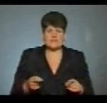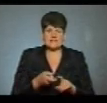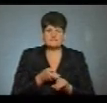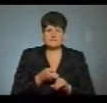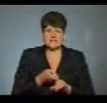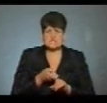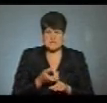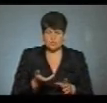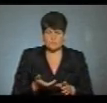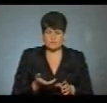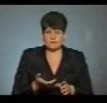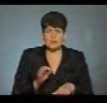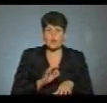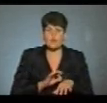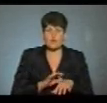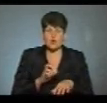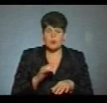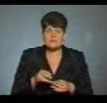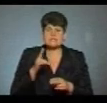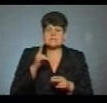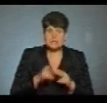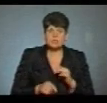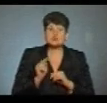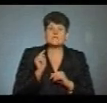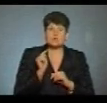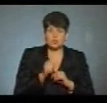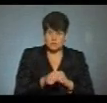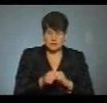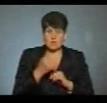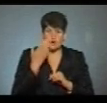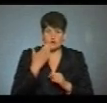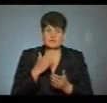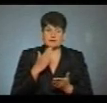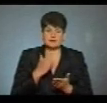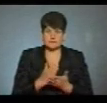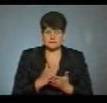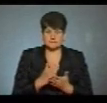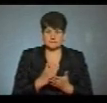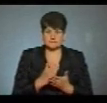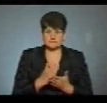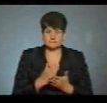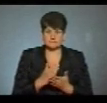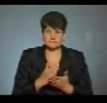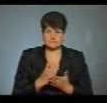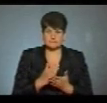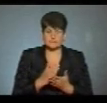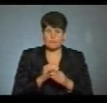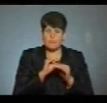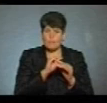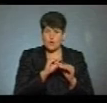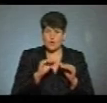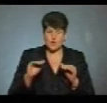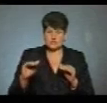інфекційної хвороби закінчується тоді, коли сформована прошарок